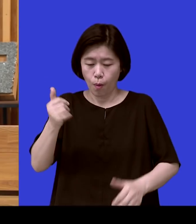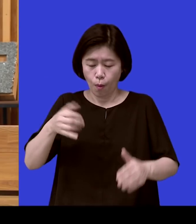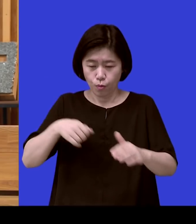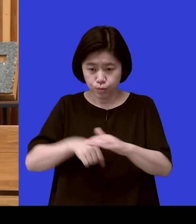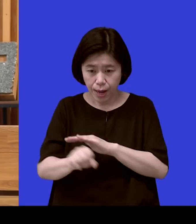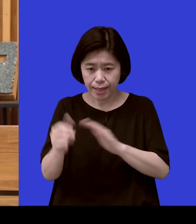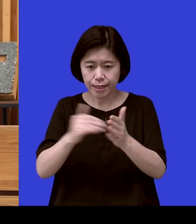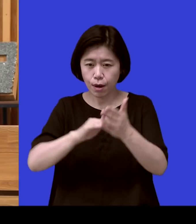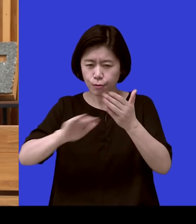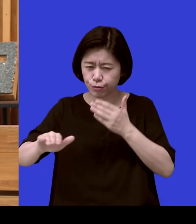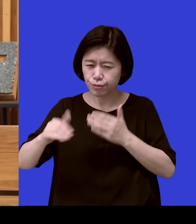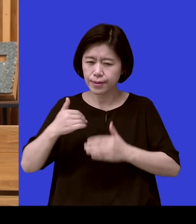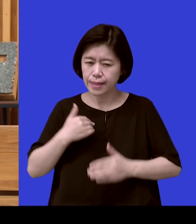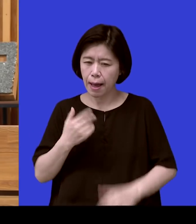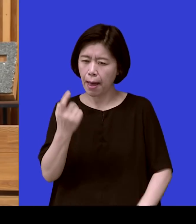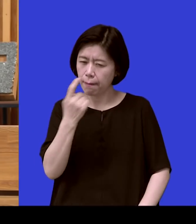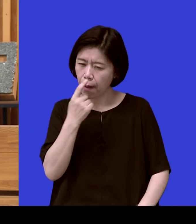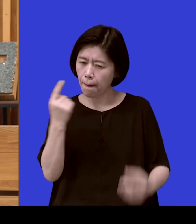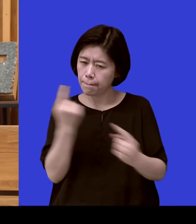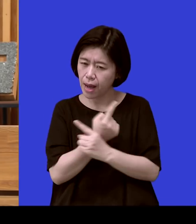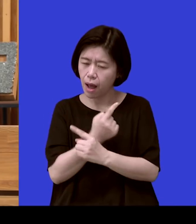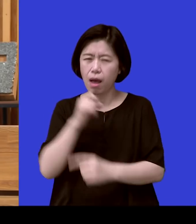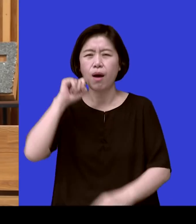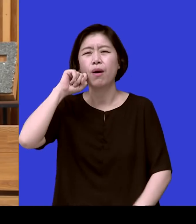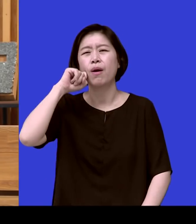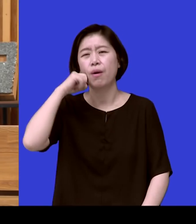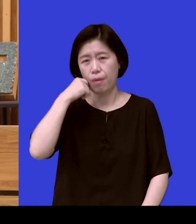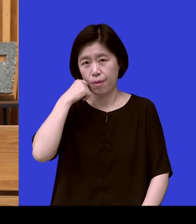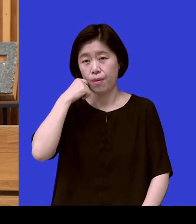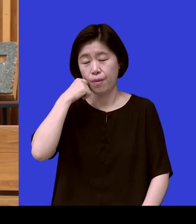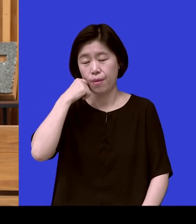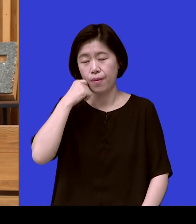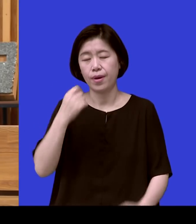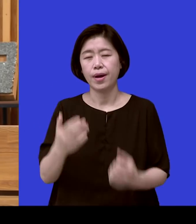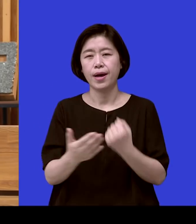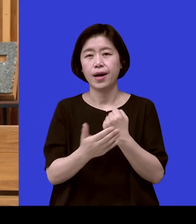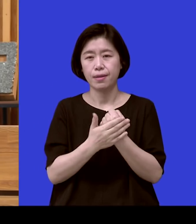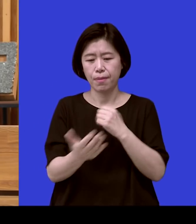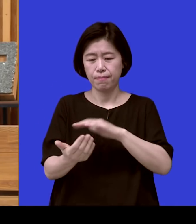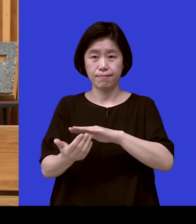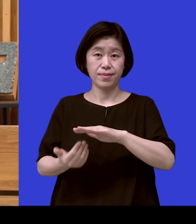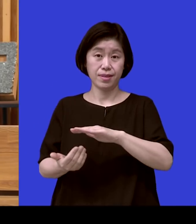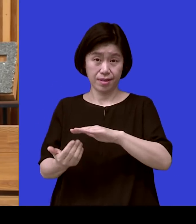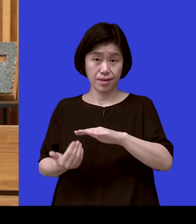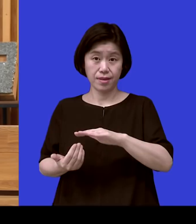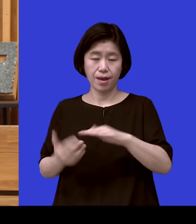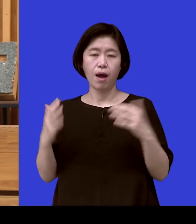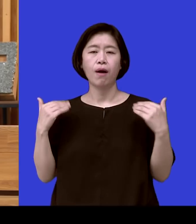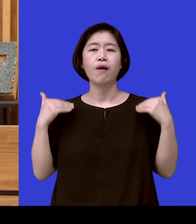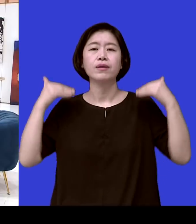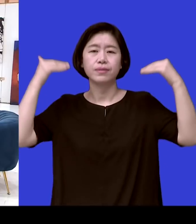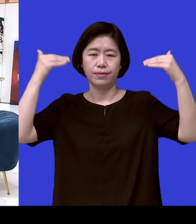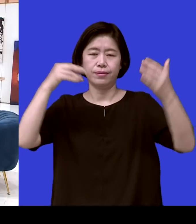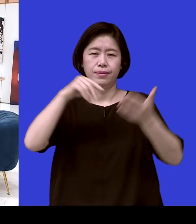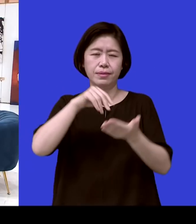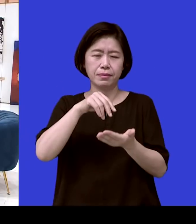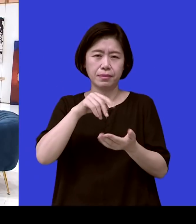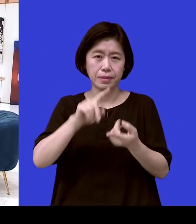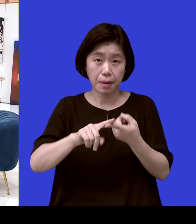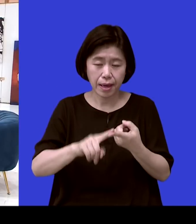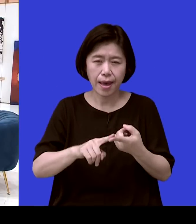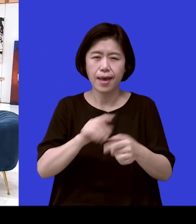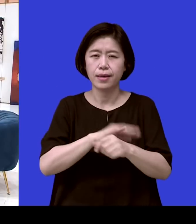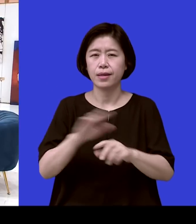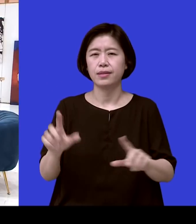전 네. 다음 세대들에게서부터 네. 정말 어른이 되는 방법, 그러니까 네. 이 사회에 어른으로 성장할 수 있는 방법을 지금부터